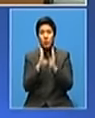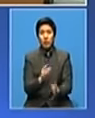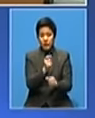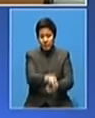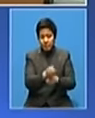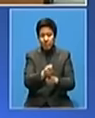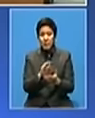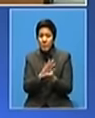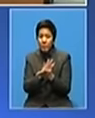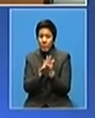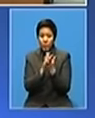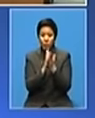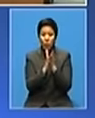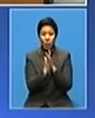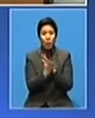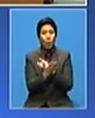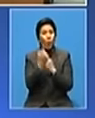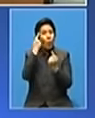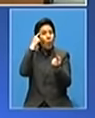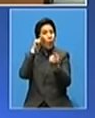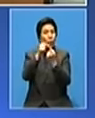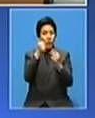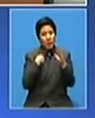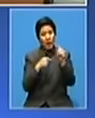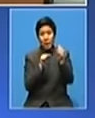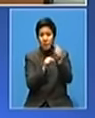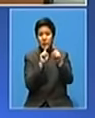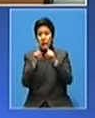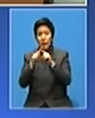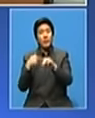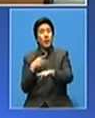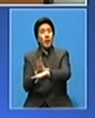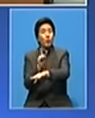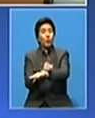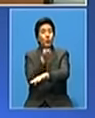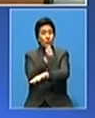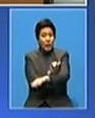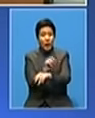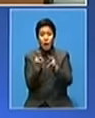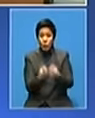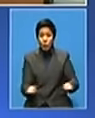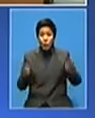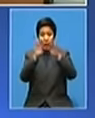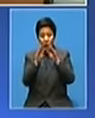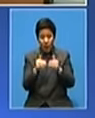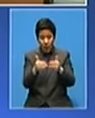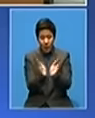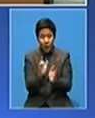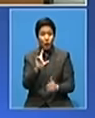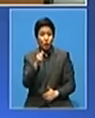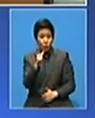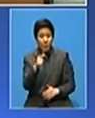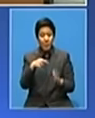หันมาทำเกษตรอินทรีย์และประสบความสำเร็จในหลายจังหวัดหลายอำเภอนะครับไม่ว่าจะเป็นอยุธยานครปฐมอ่างทองพิจิตรนครราชสีม